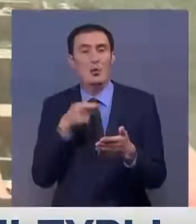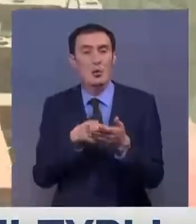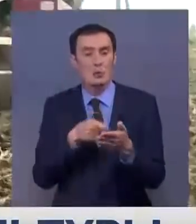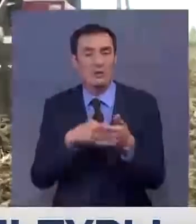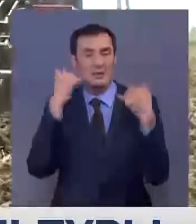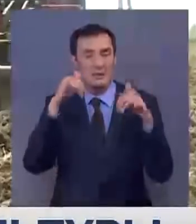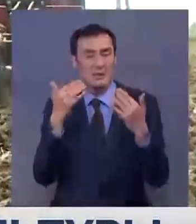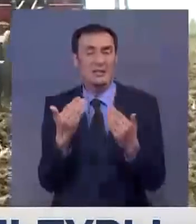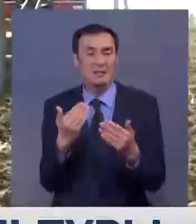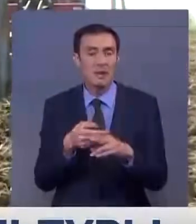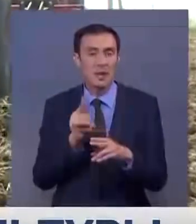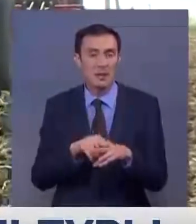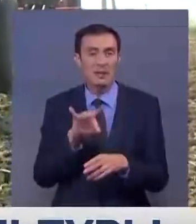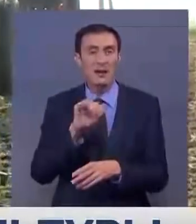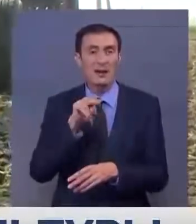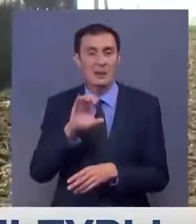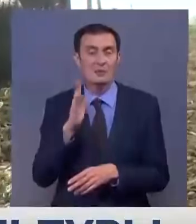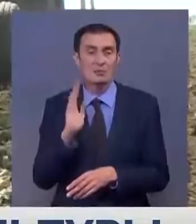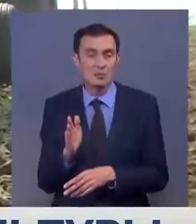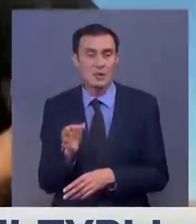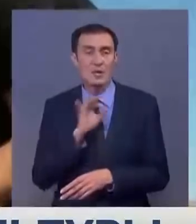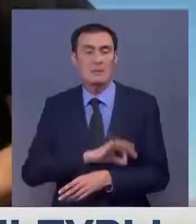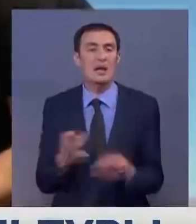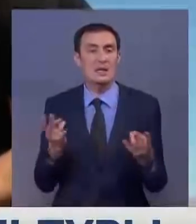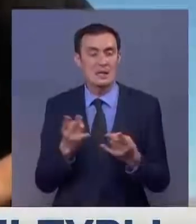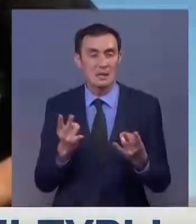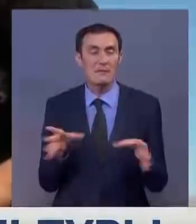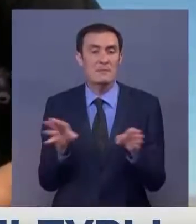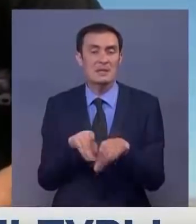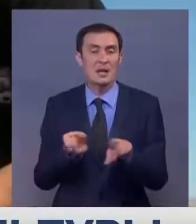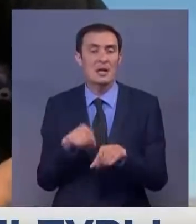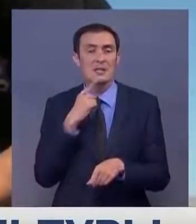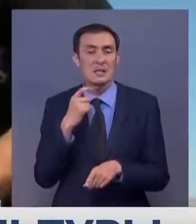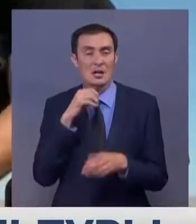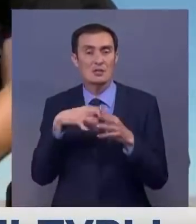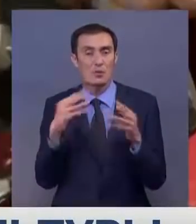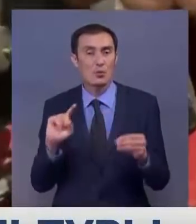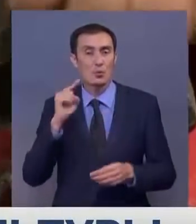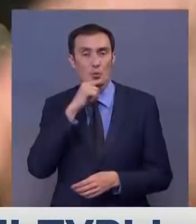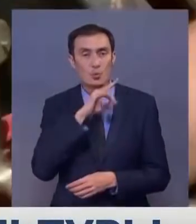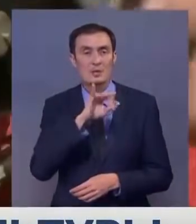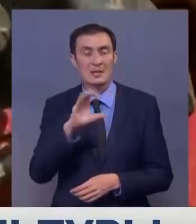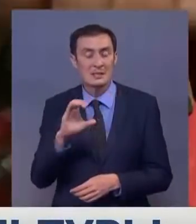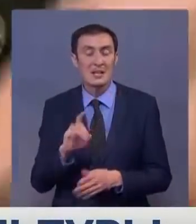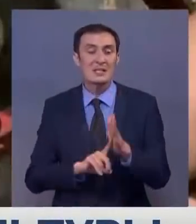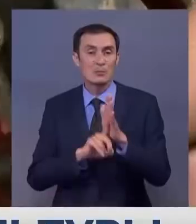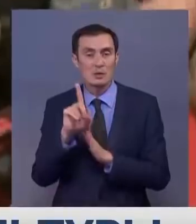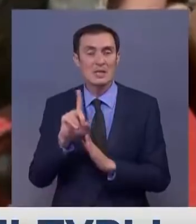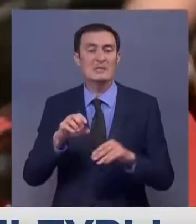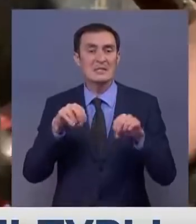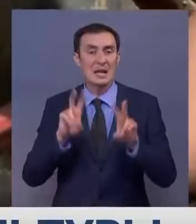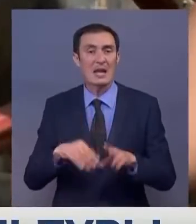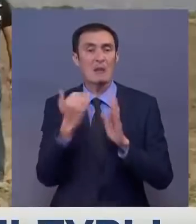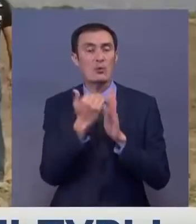скота. Теперь эта сельхозкультура может стать приоритетной наряду с сахарной свеклой, кукурузой и рисом. Здесь запускают